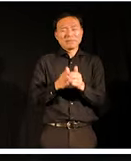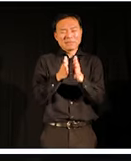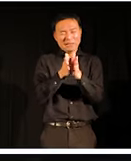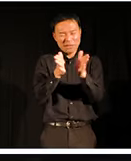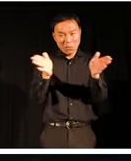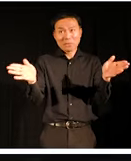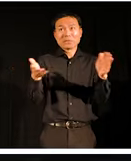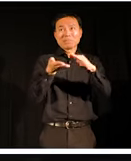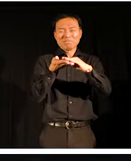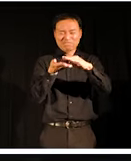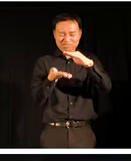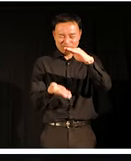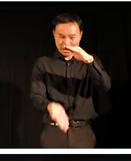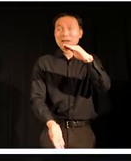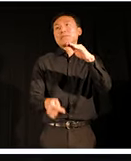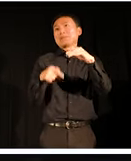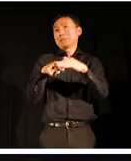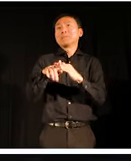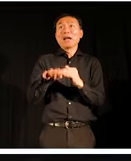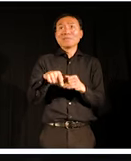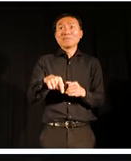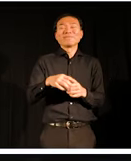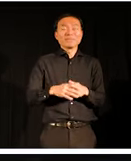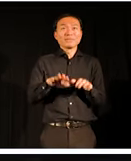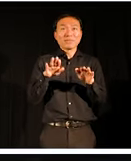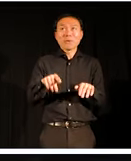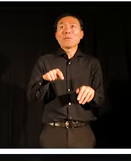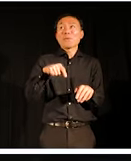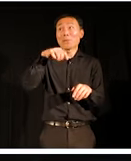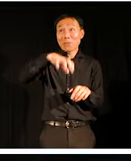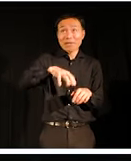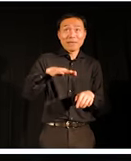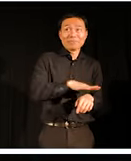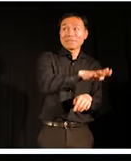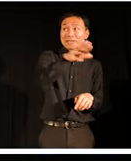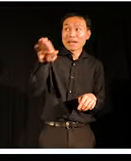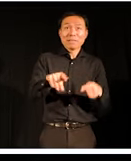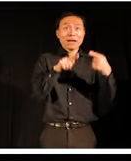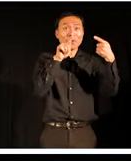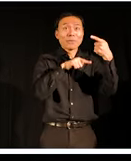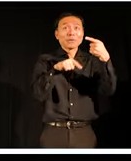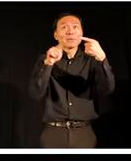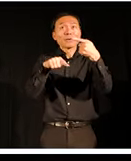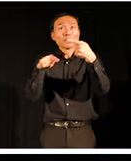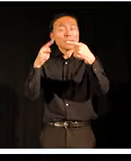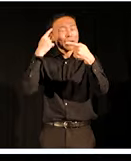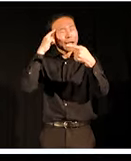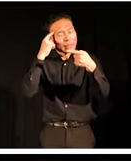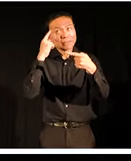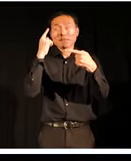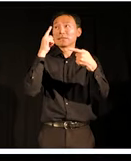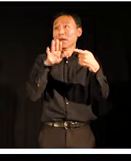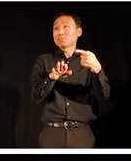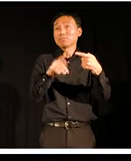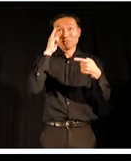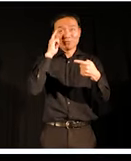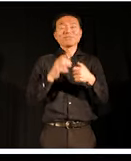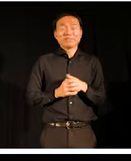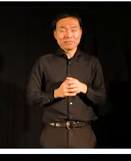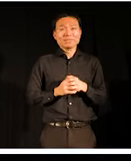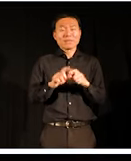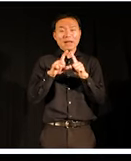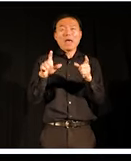メッセージを持っています今日ここで皆様お1人お1人が感じてくださったことがあると思います平和につい